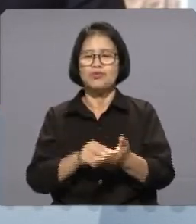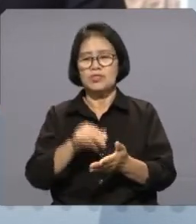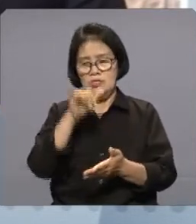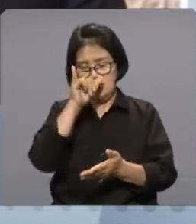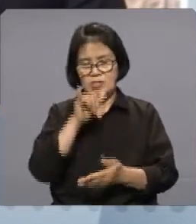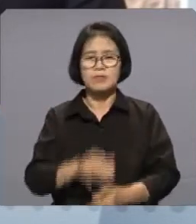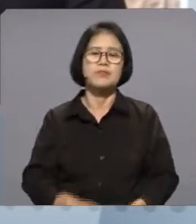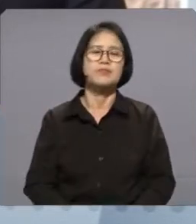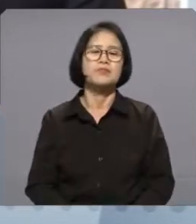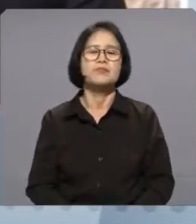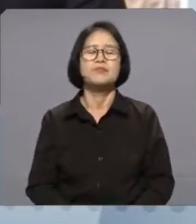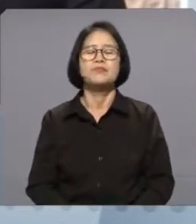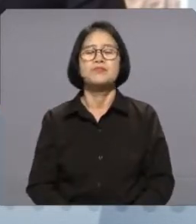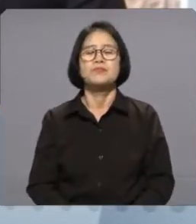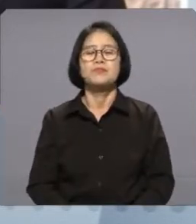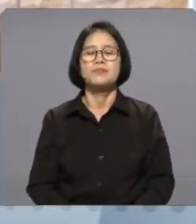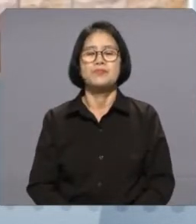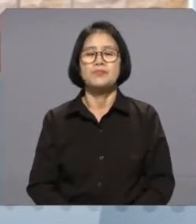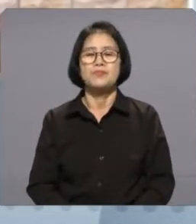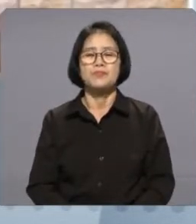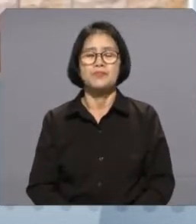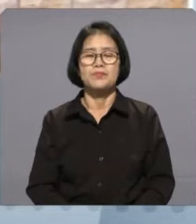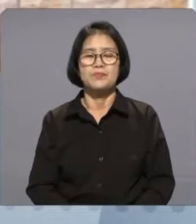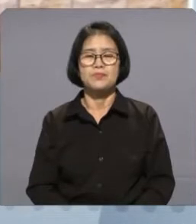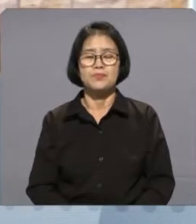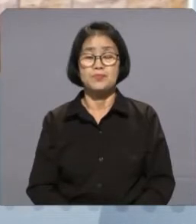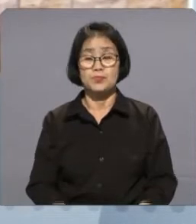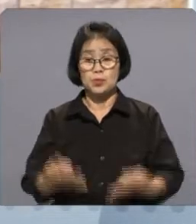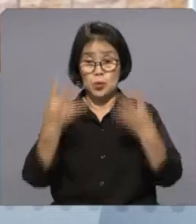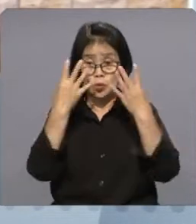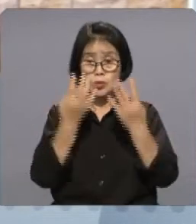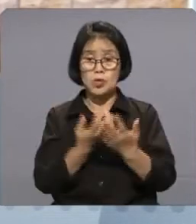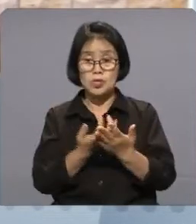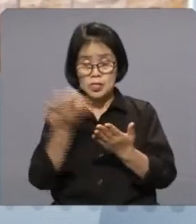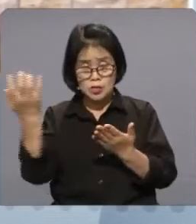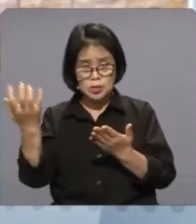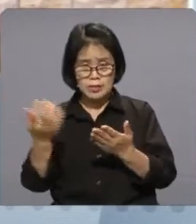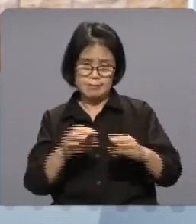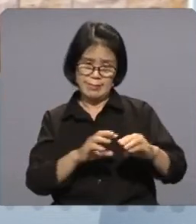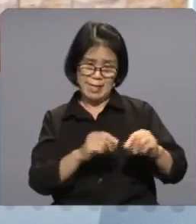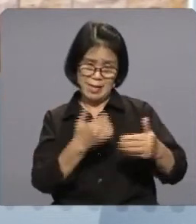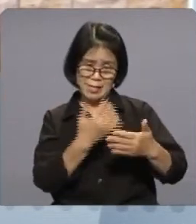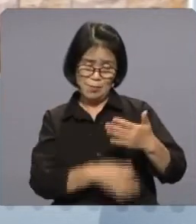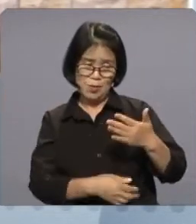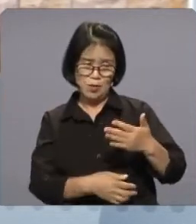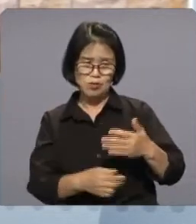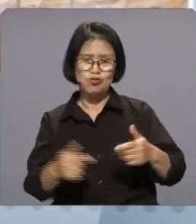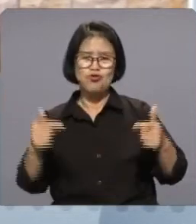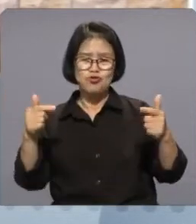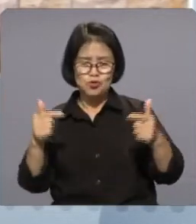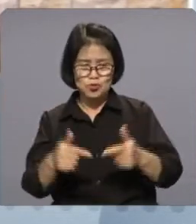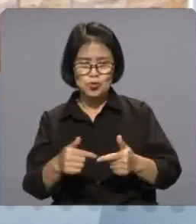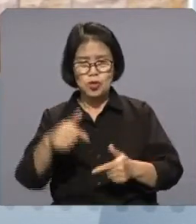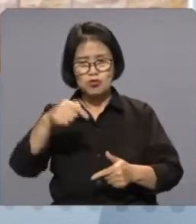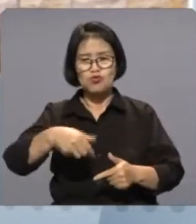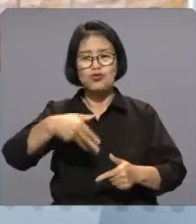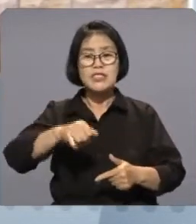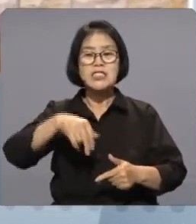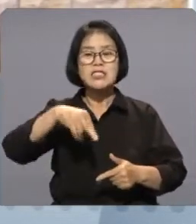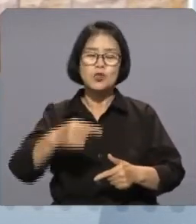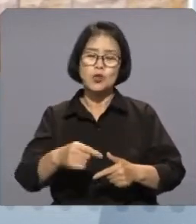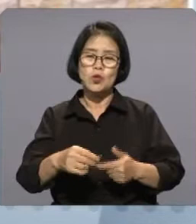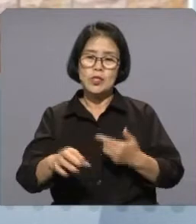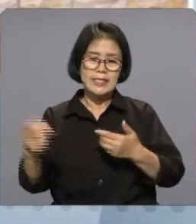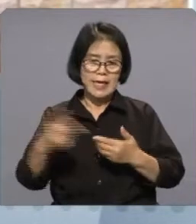보는 거죠. 예. 교도소를 이전시키고 이제 부지가 있으니까 대폭 축소해서 구치소를